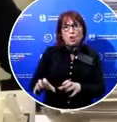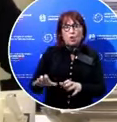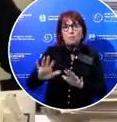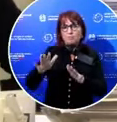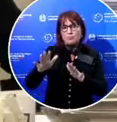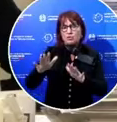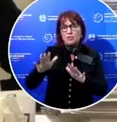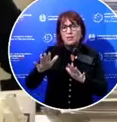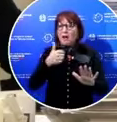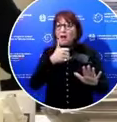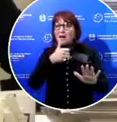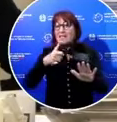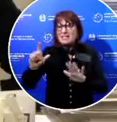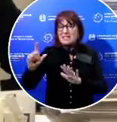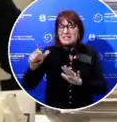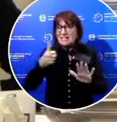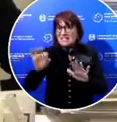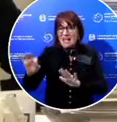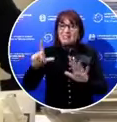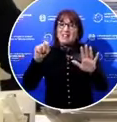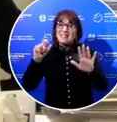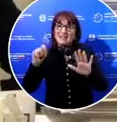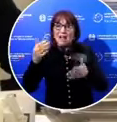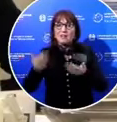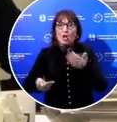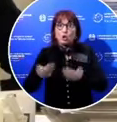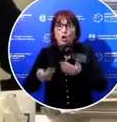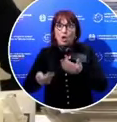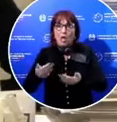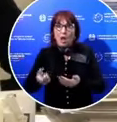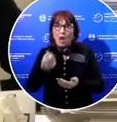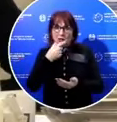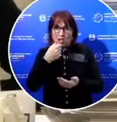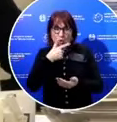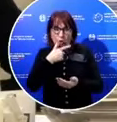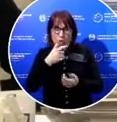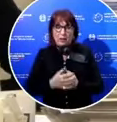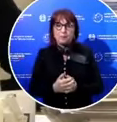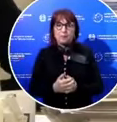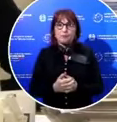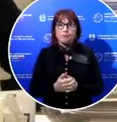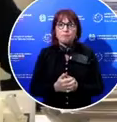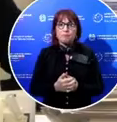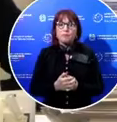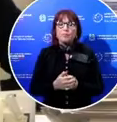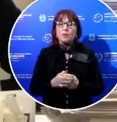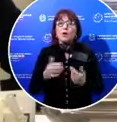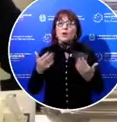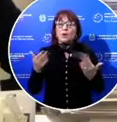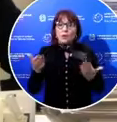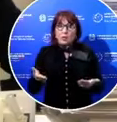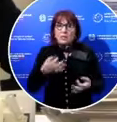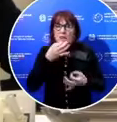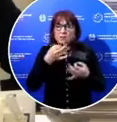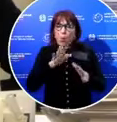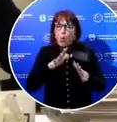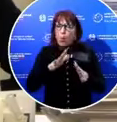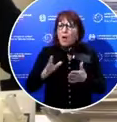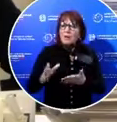circa 60-70 tonnellate di stupefacenti. Questi decrementi riguardano quasi tutte